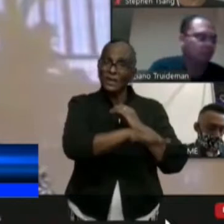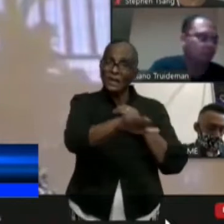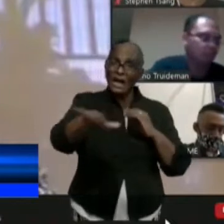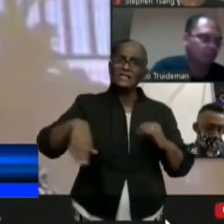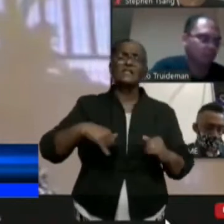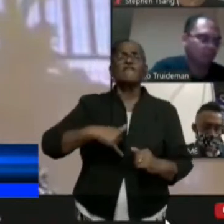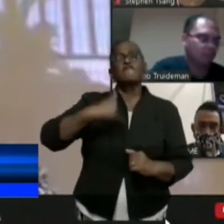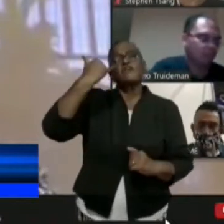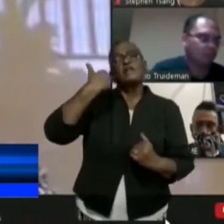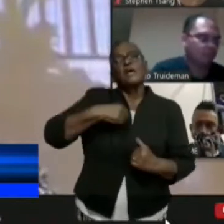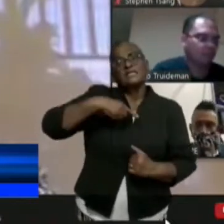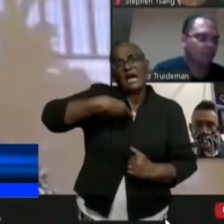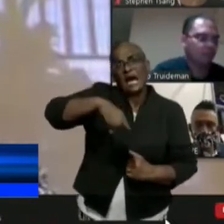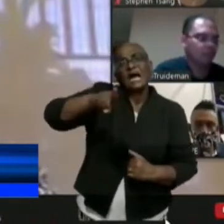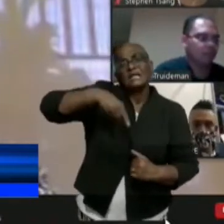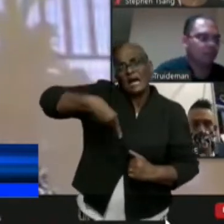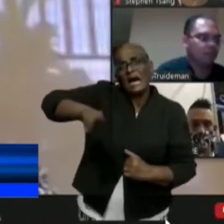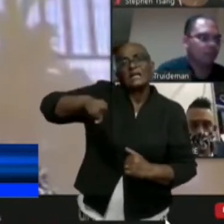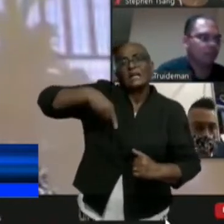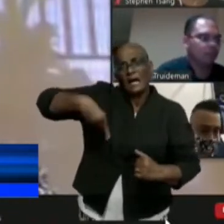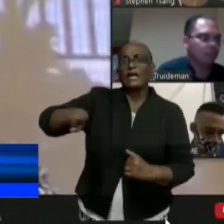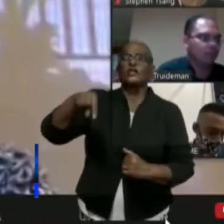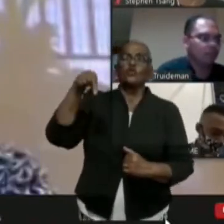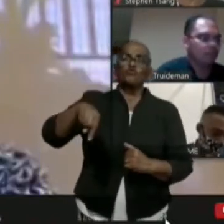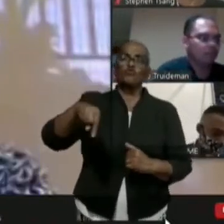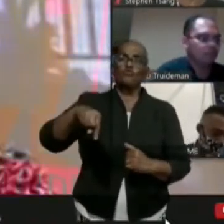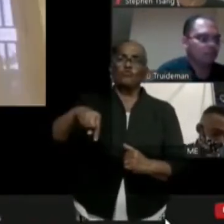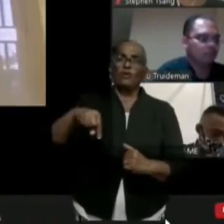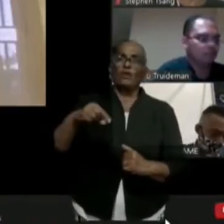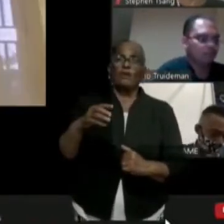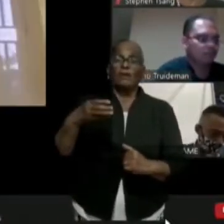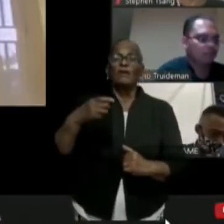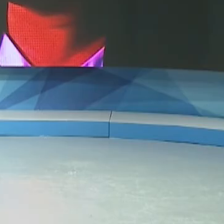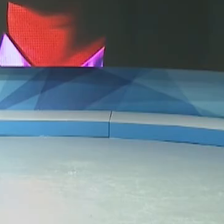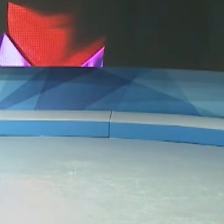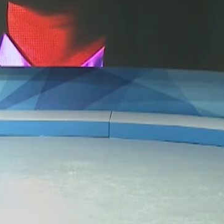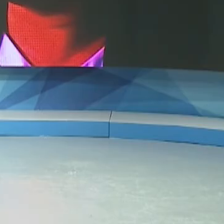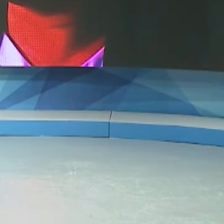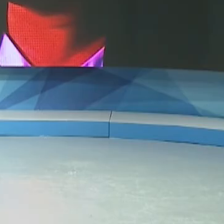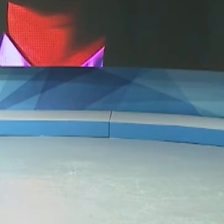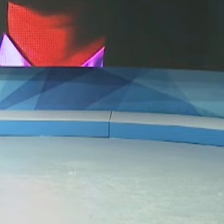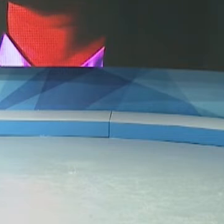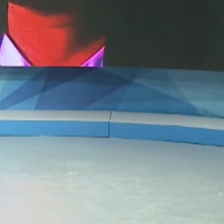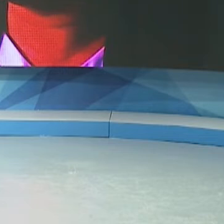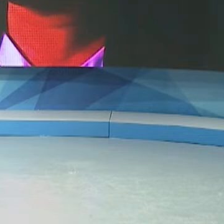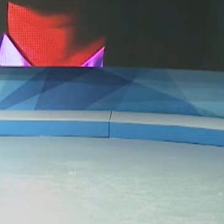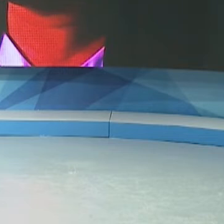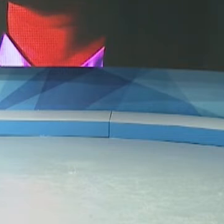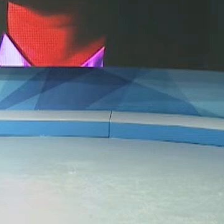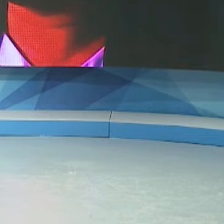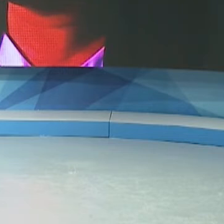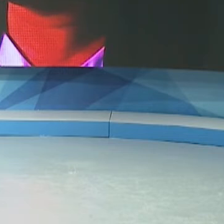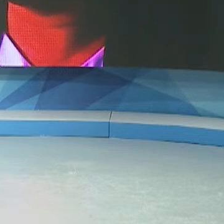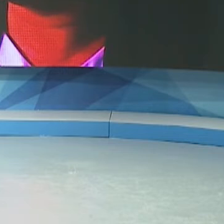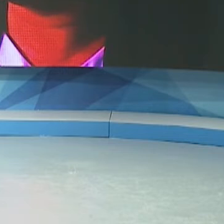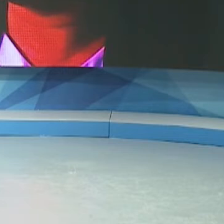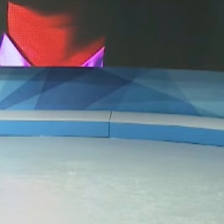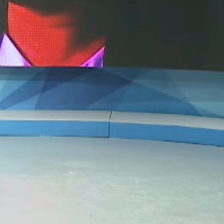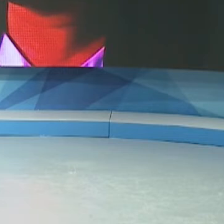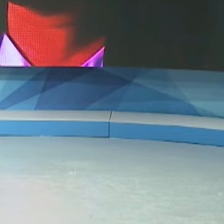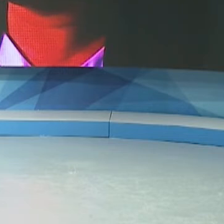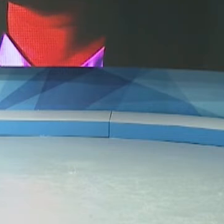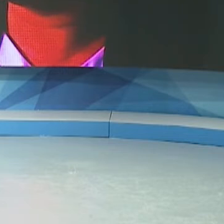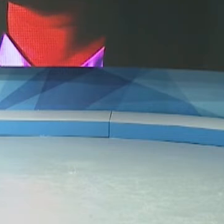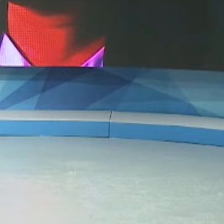zich aanmelden bij ons en we veel meer mensen van die community testen. Jezeren zegt dat het ministerie van Volksgezondheid wel